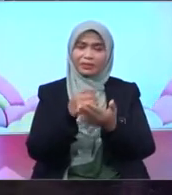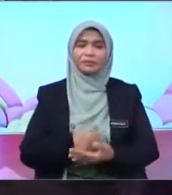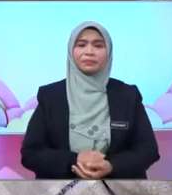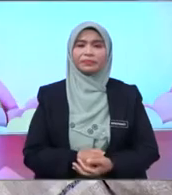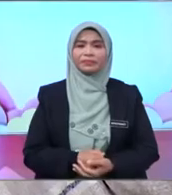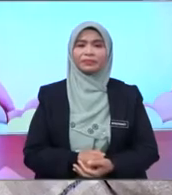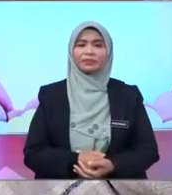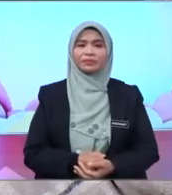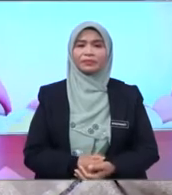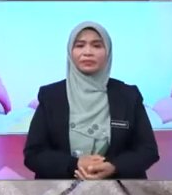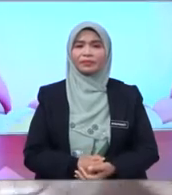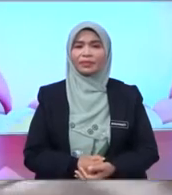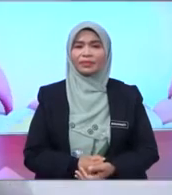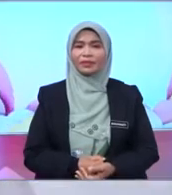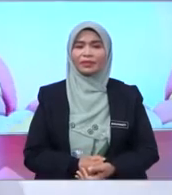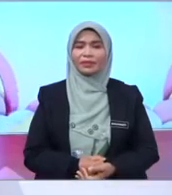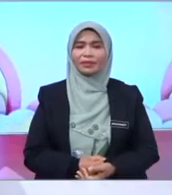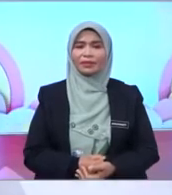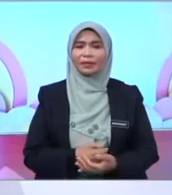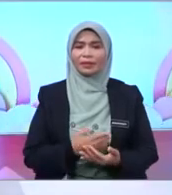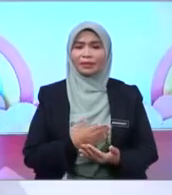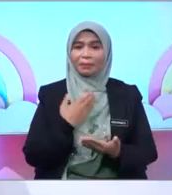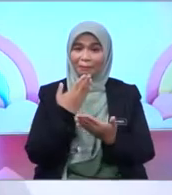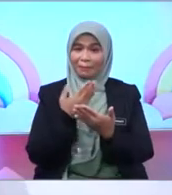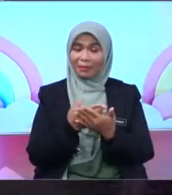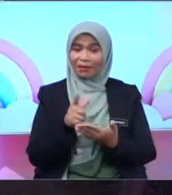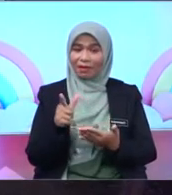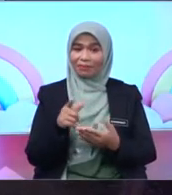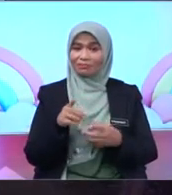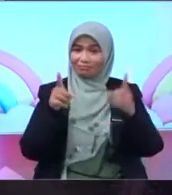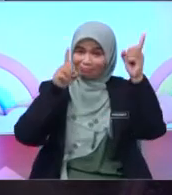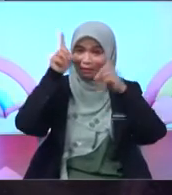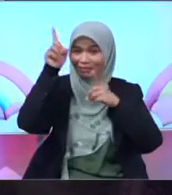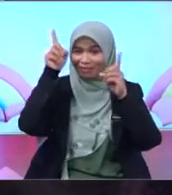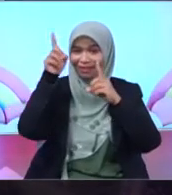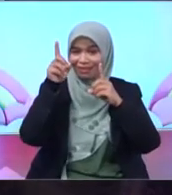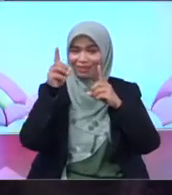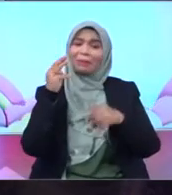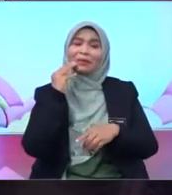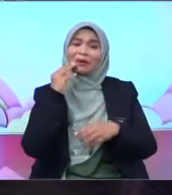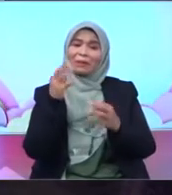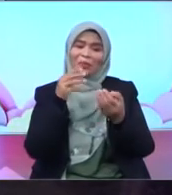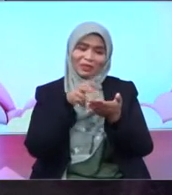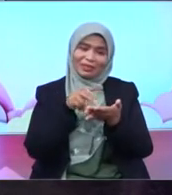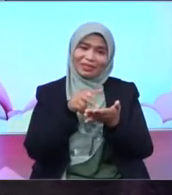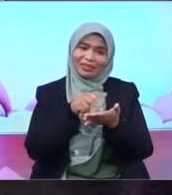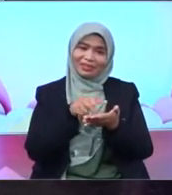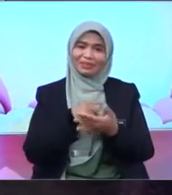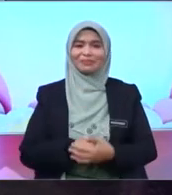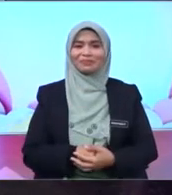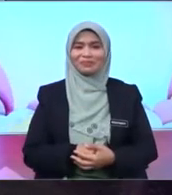cuma kasih Cikgu memang sama ngebingkai nirodha pensuci disebabkan Miro jawab